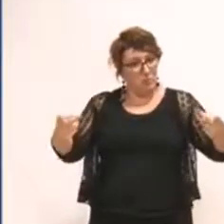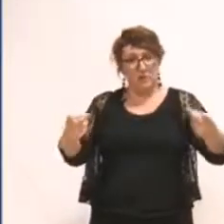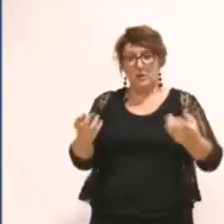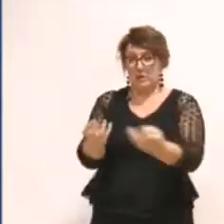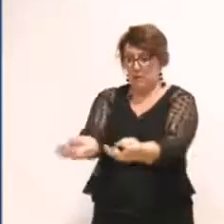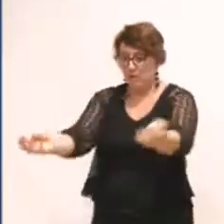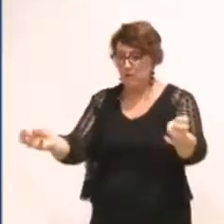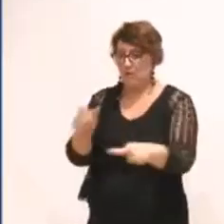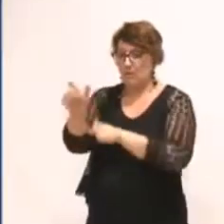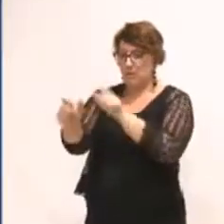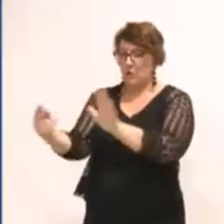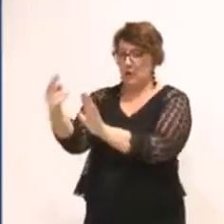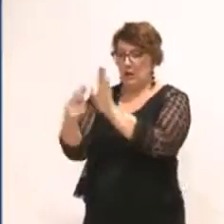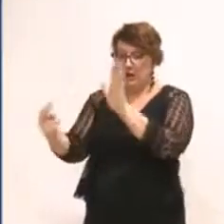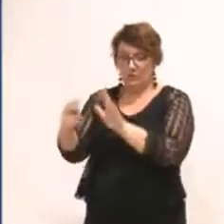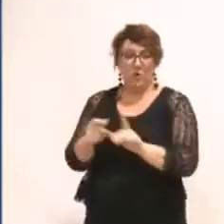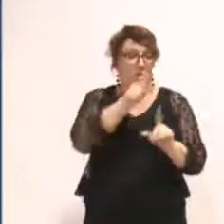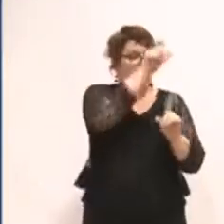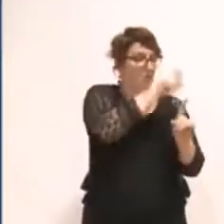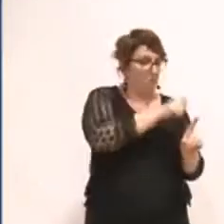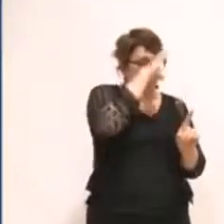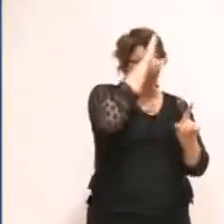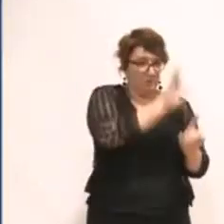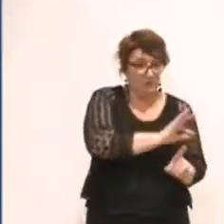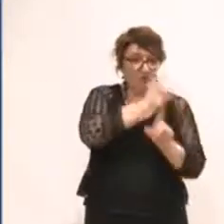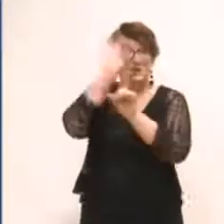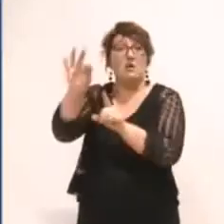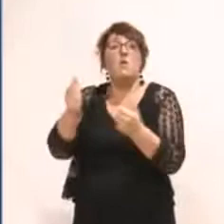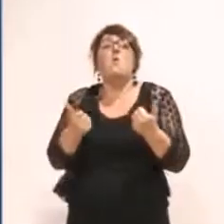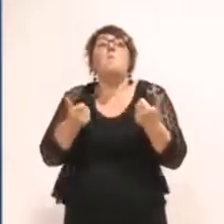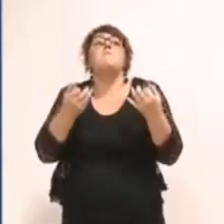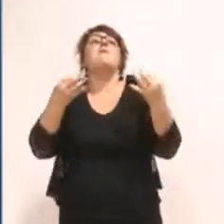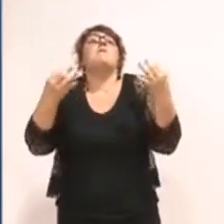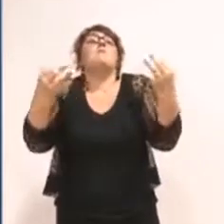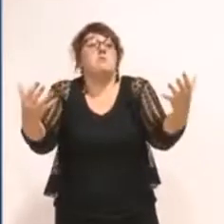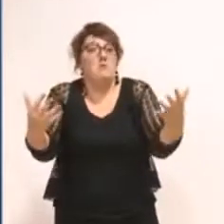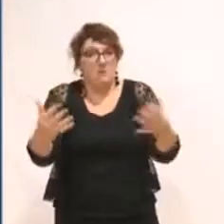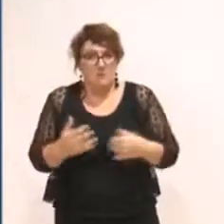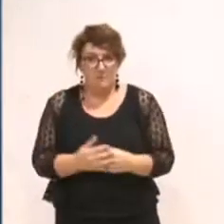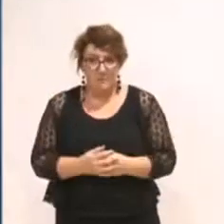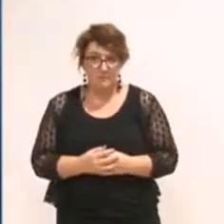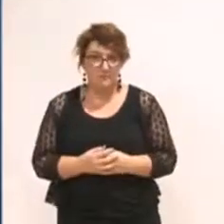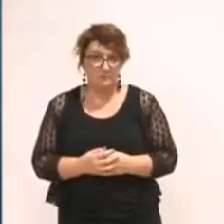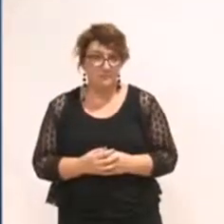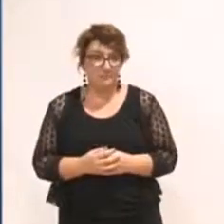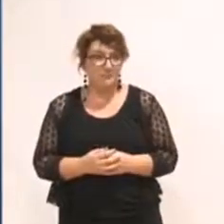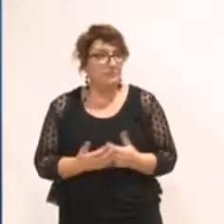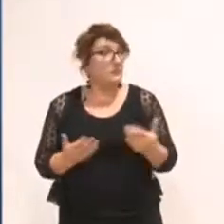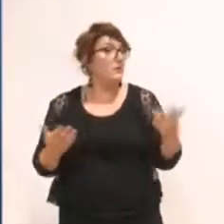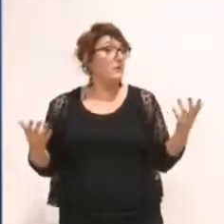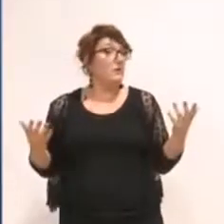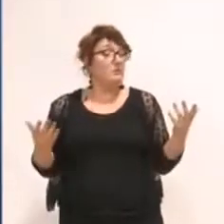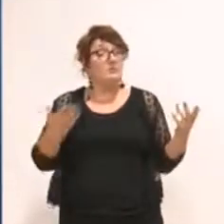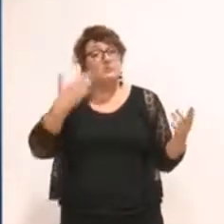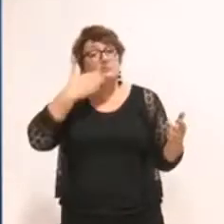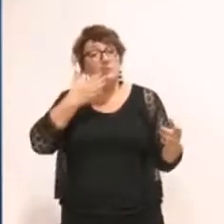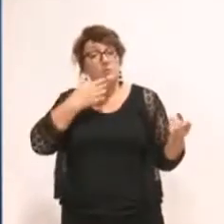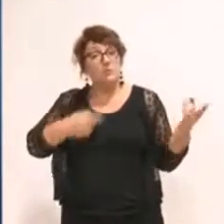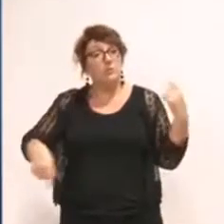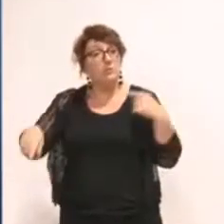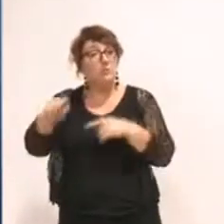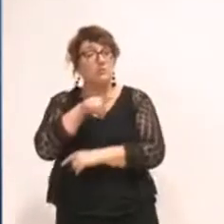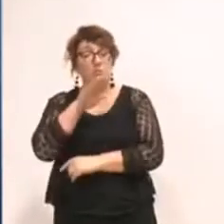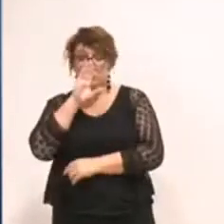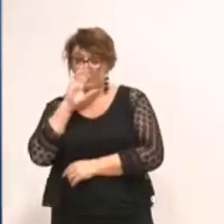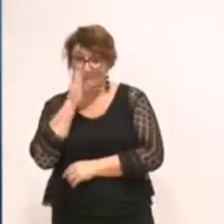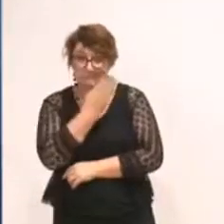des lecteurs. Hein. Et c'est tout à fait tant mieux que vous ayez pu reculer sur